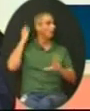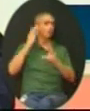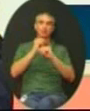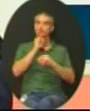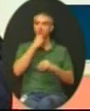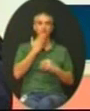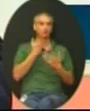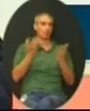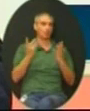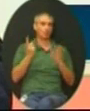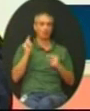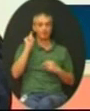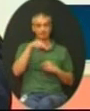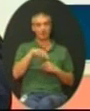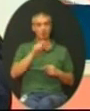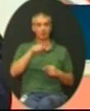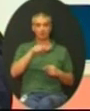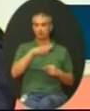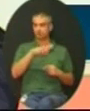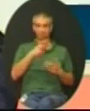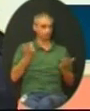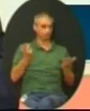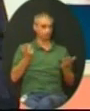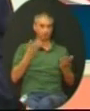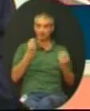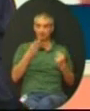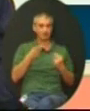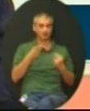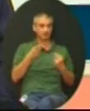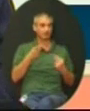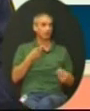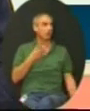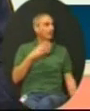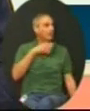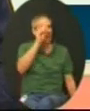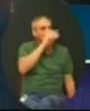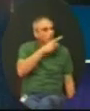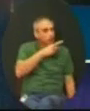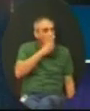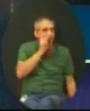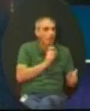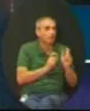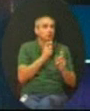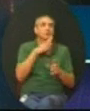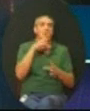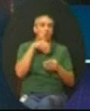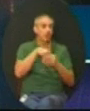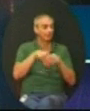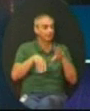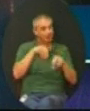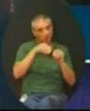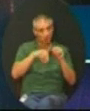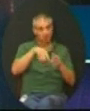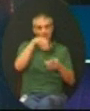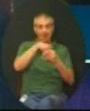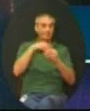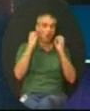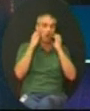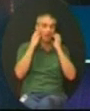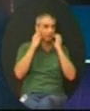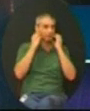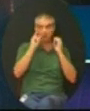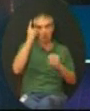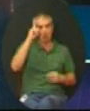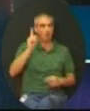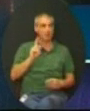מדינת ישראל. באו אז גם לכנסת, שגם הדבר הזה, אבל גם אוסלו, כשאנשים הלכו להצביע בבחירות לבחור את רבין ז"ל, לא